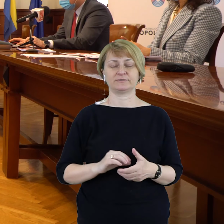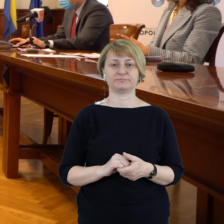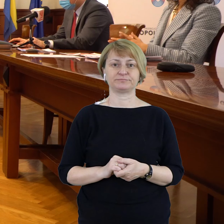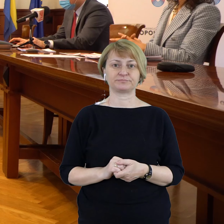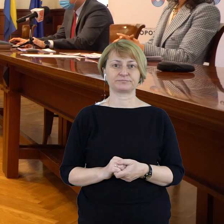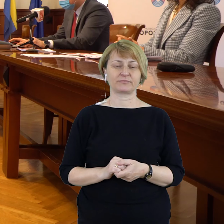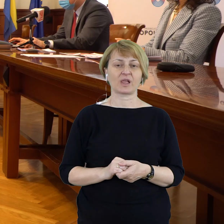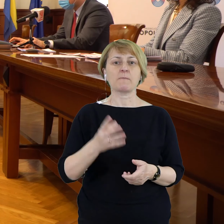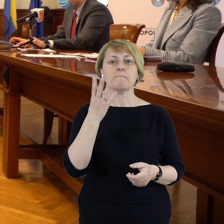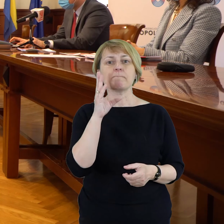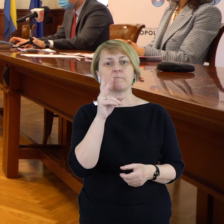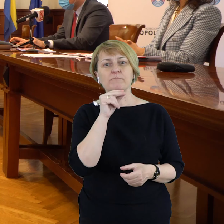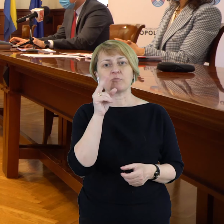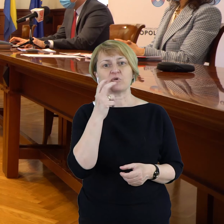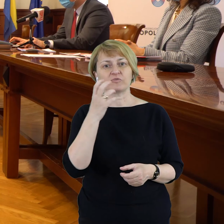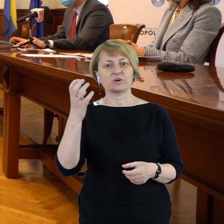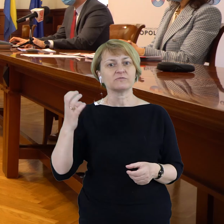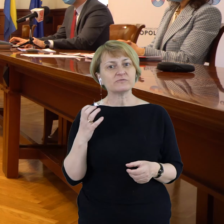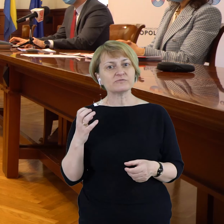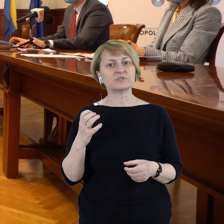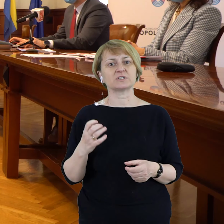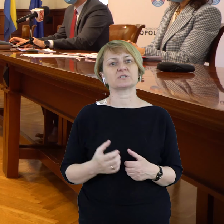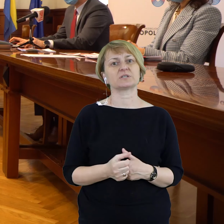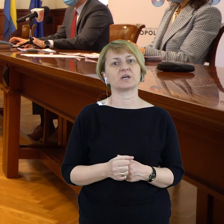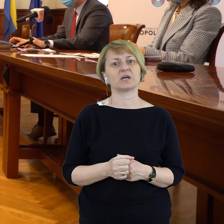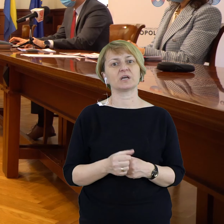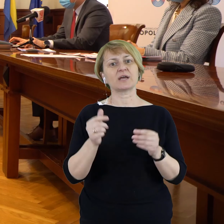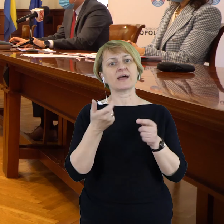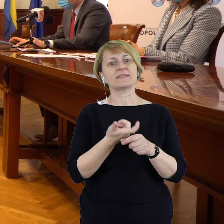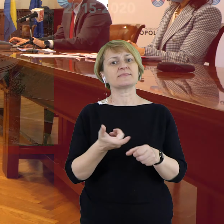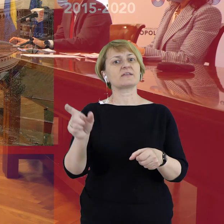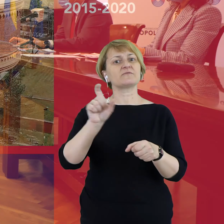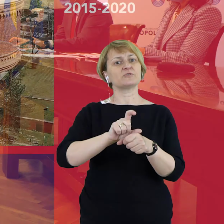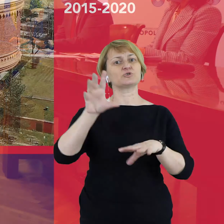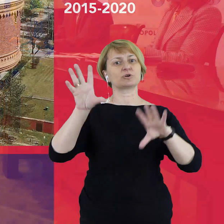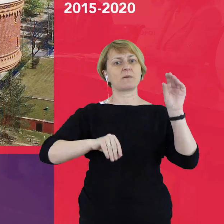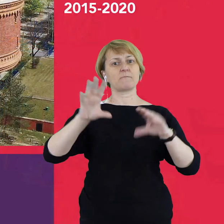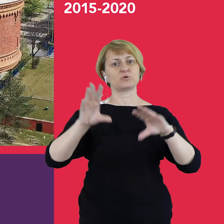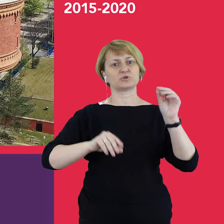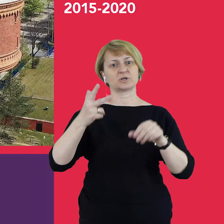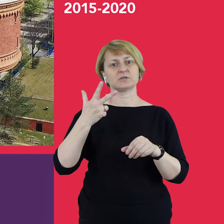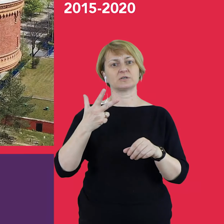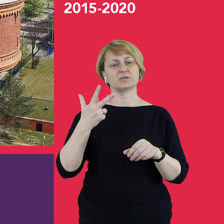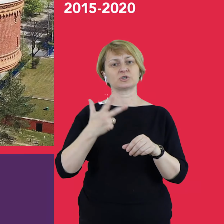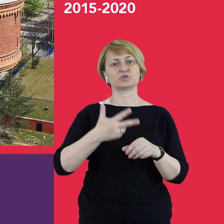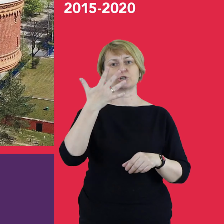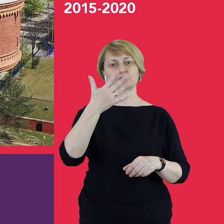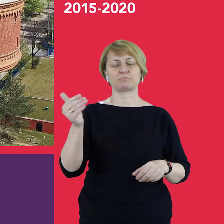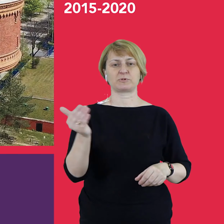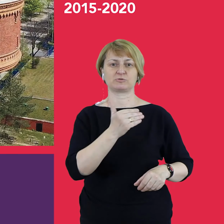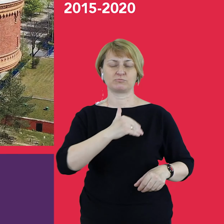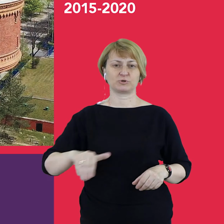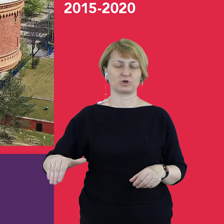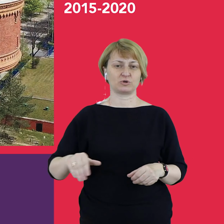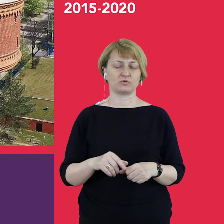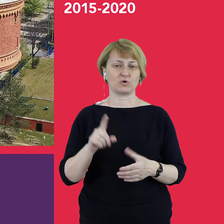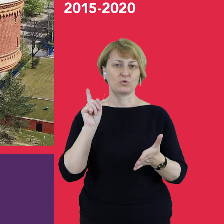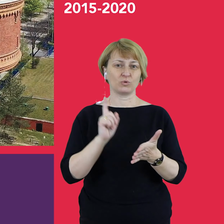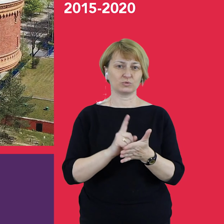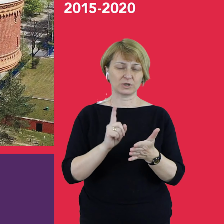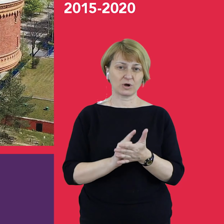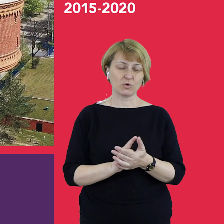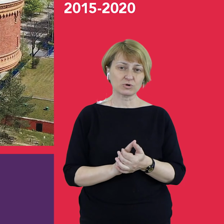budżetu centralnego. Mówiłem Państwu o tej nadzwyczajnej sytuacji nadwyżki budżetowej,